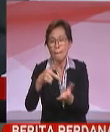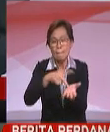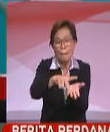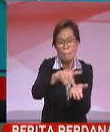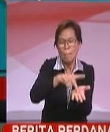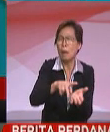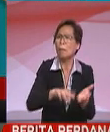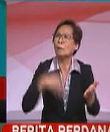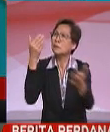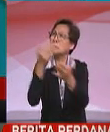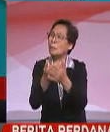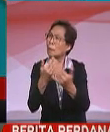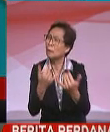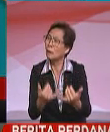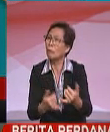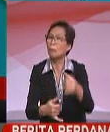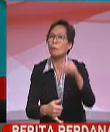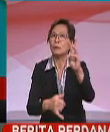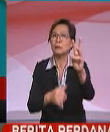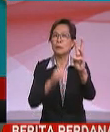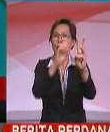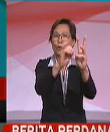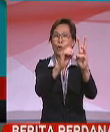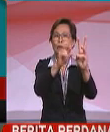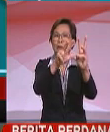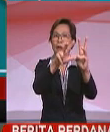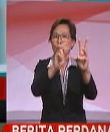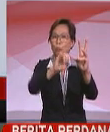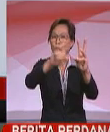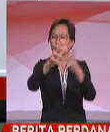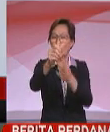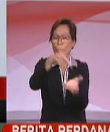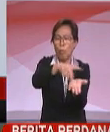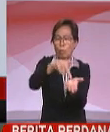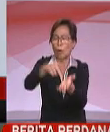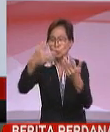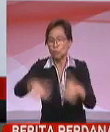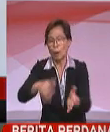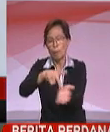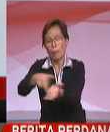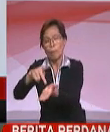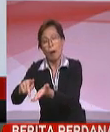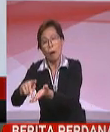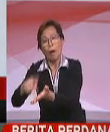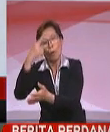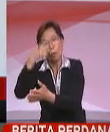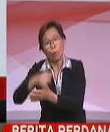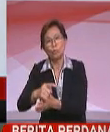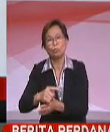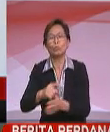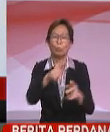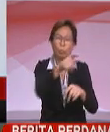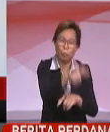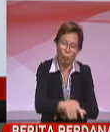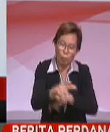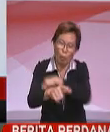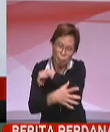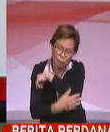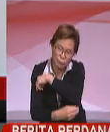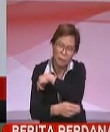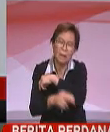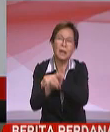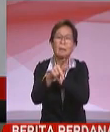sehingga setakat ini lebih daripada 630 juta telah dibelanjakan untuk asnaf, untuk fakir